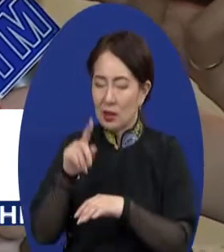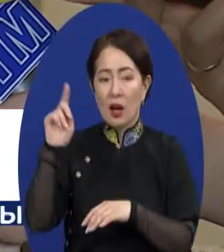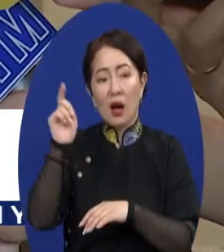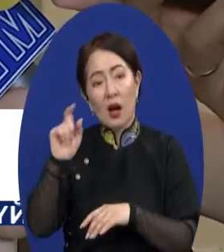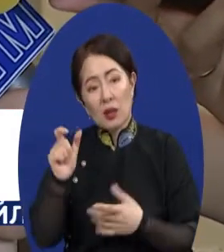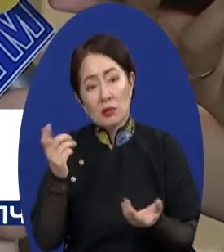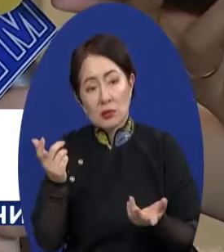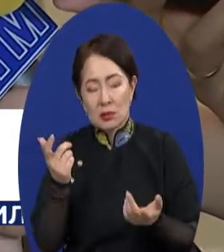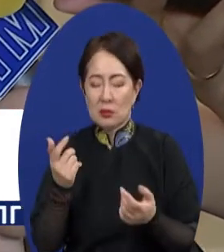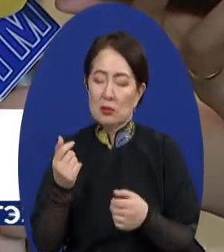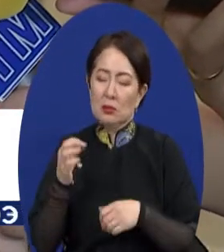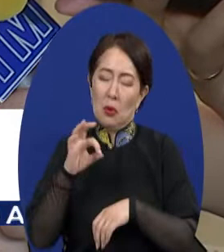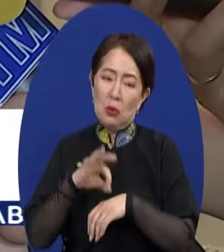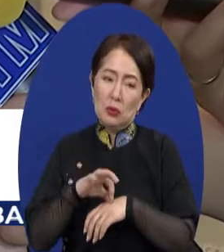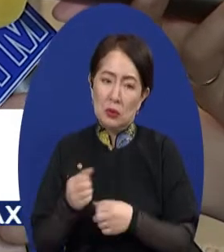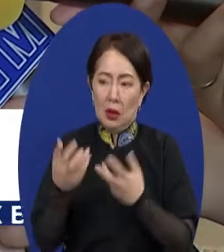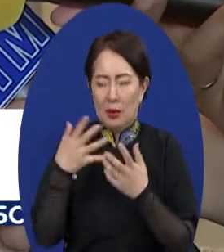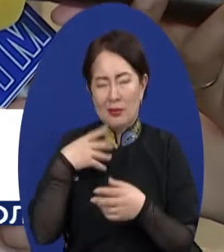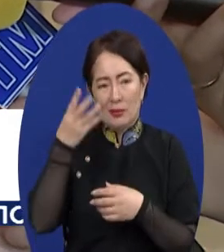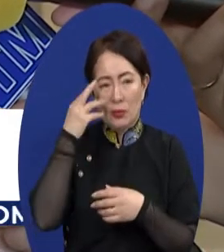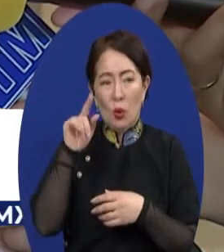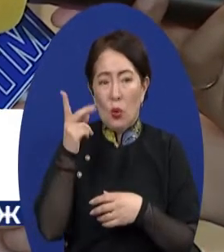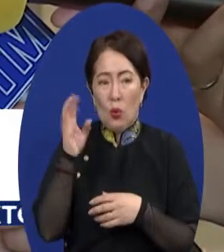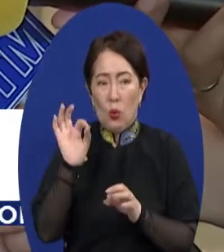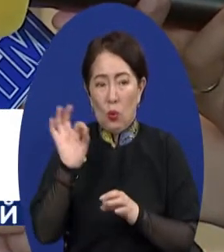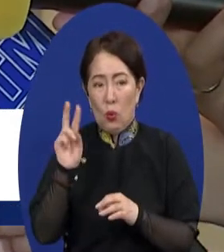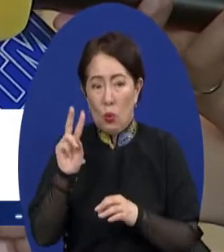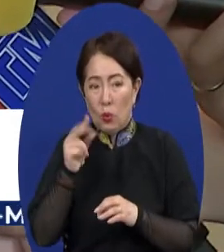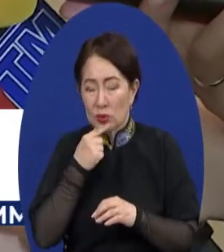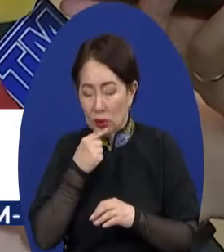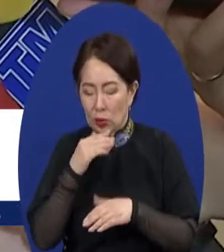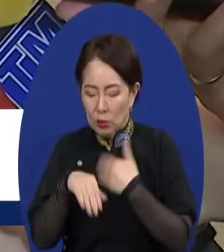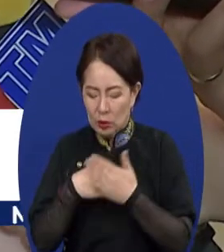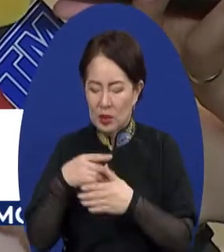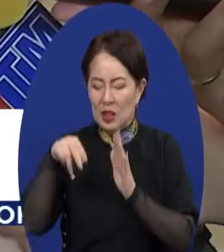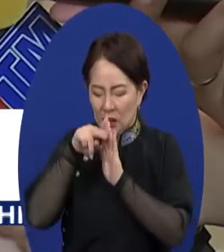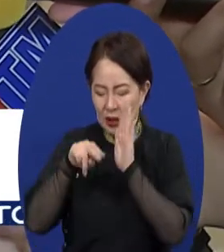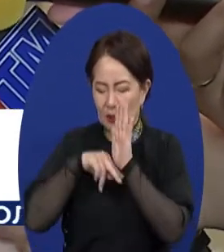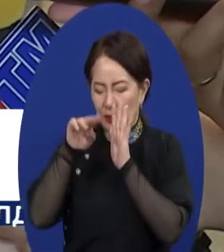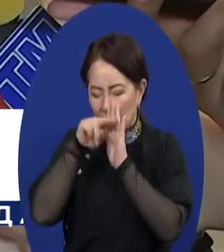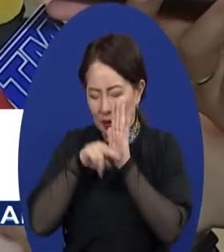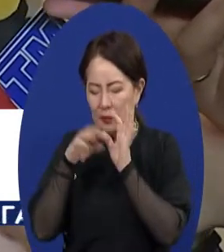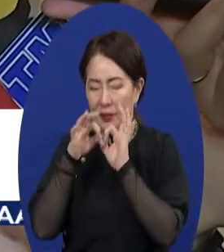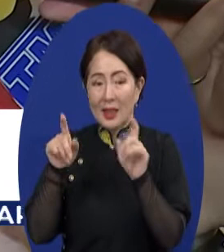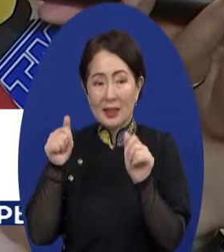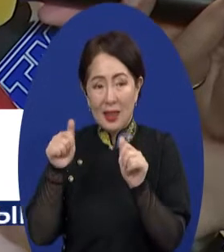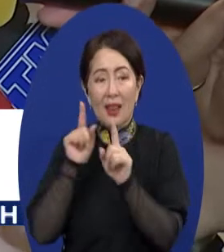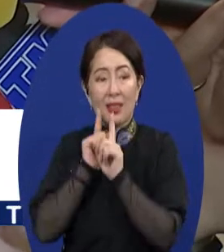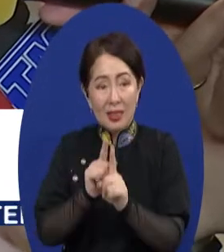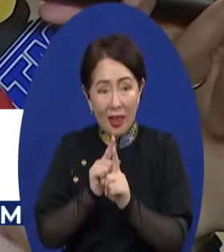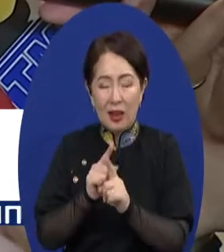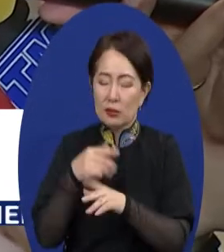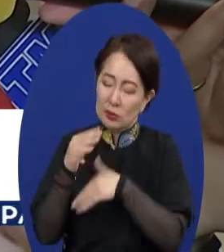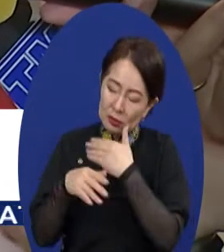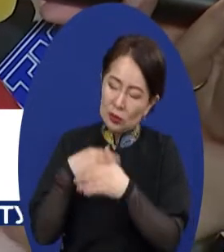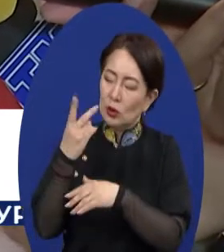бас халдвар байж ихийг үгүйсэхгүй учраас халдвар хамгааллын дэглэмийг өмнөхөөсөө улам илүү сайн чангатгах гэж бид нар нүүрсний